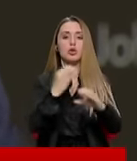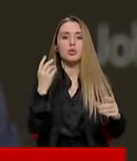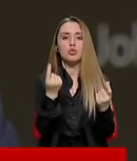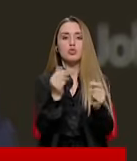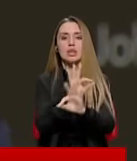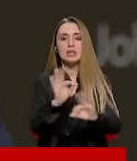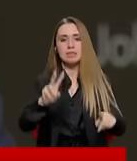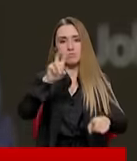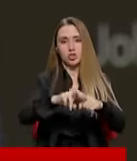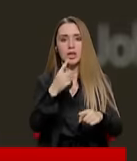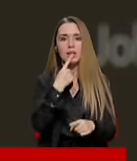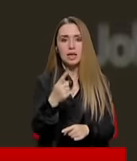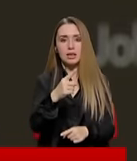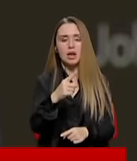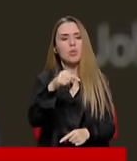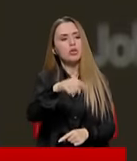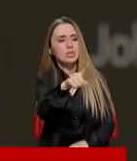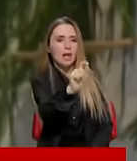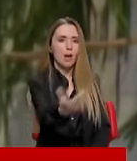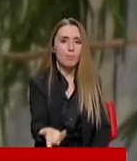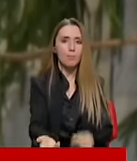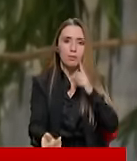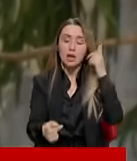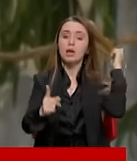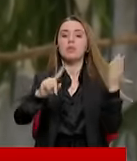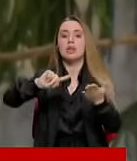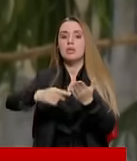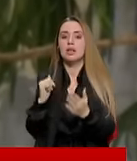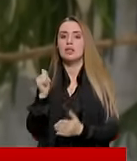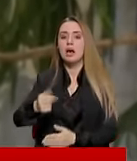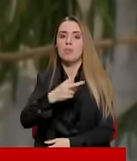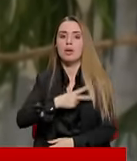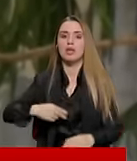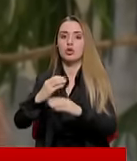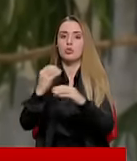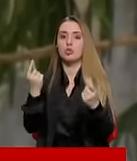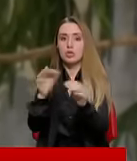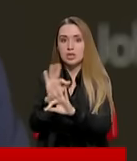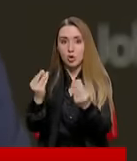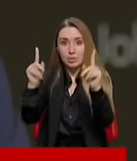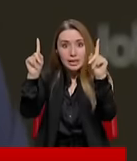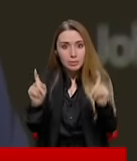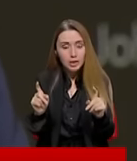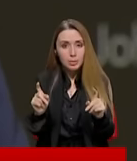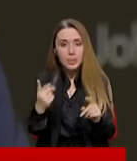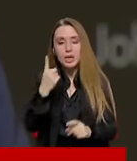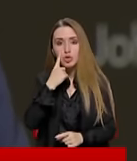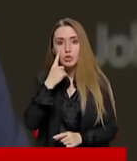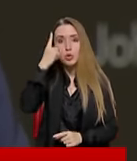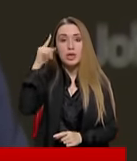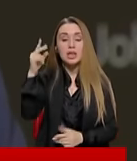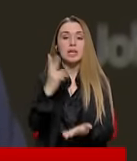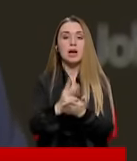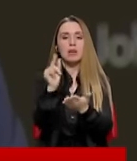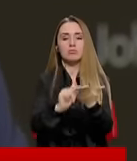de ücretsiz binecekler diyeyim bunu da siz yapmış olun yani bir imzayla yarın belediye otobüsleri ücretsiz olabilir mi Cumhurbaşkanlığı